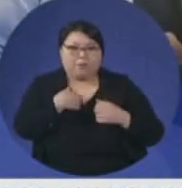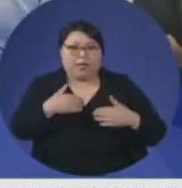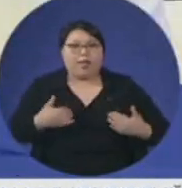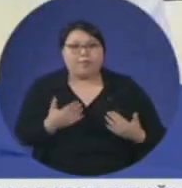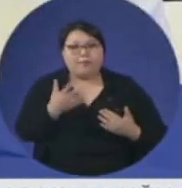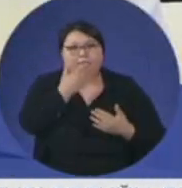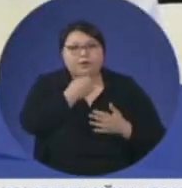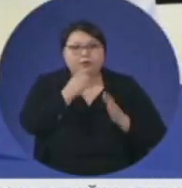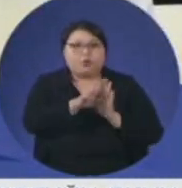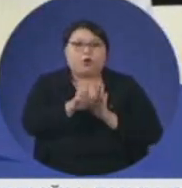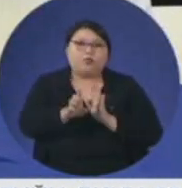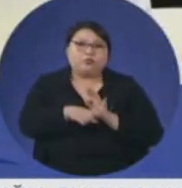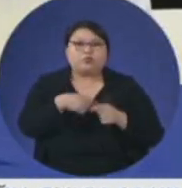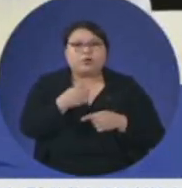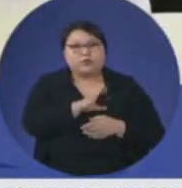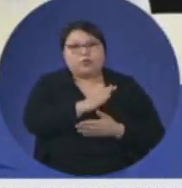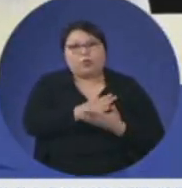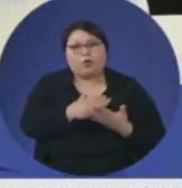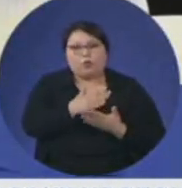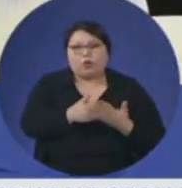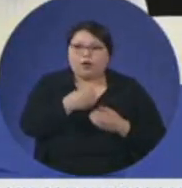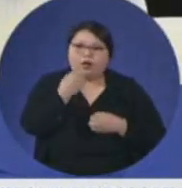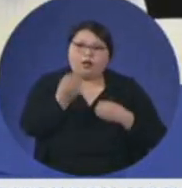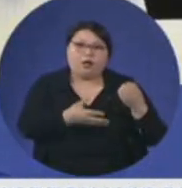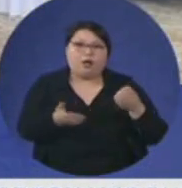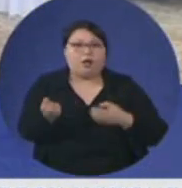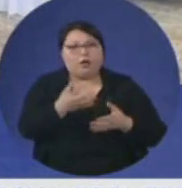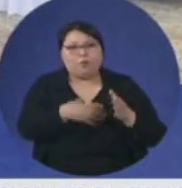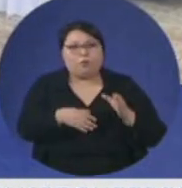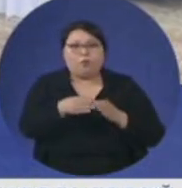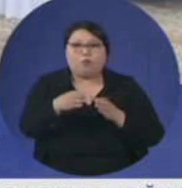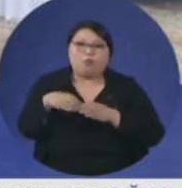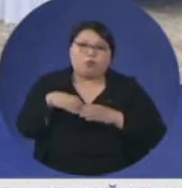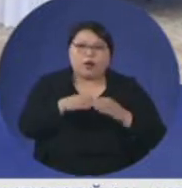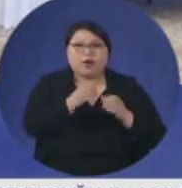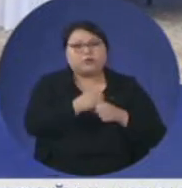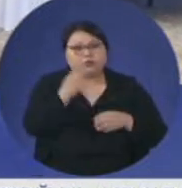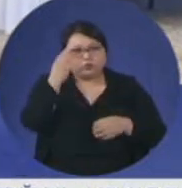сайхан боломжуудын талаар сэтгэлдээ хуваалцаж бүлгээр ажиллан туршлага хуваалцжээ.